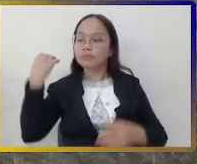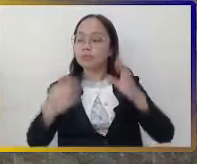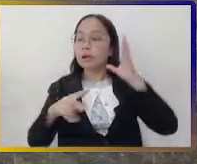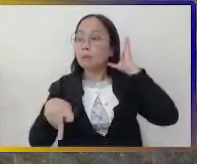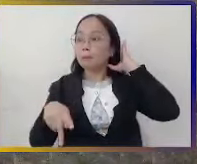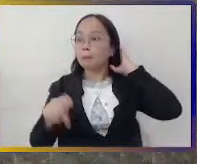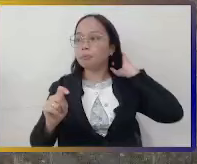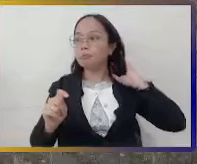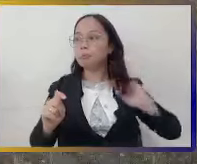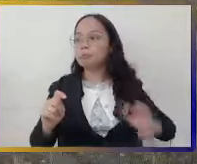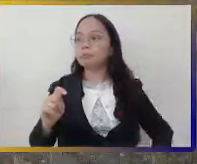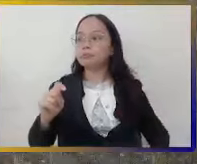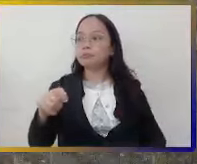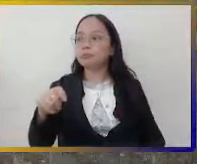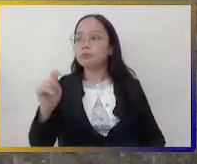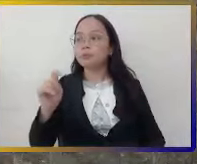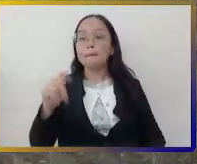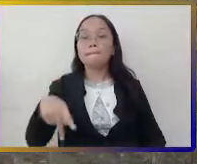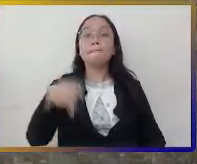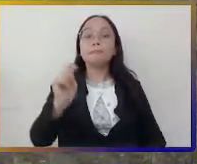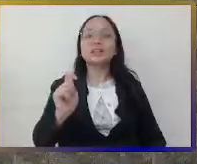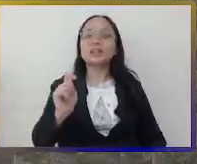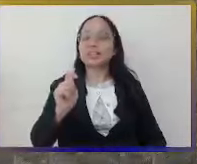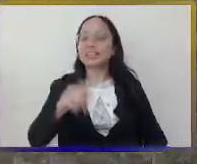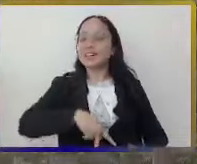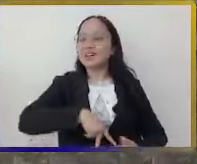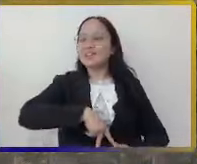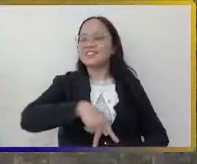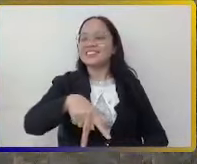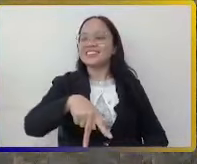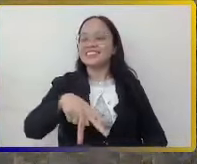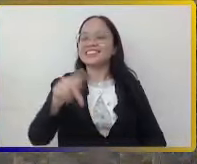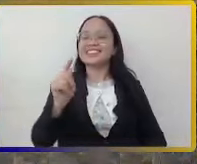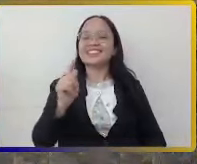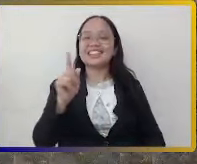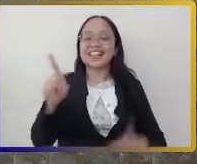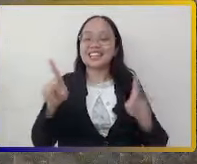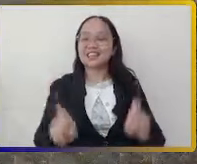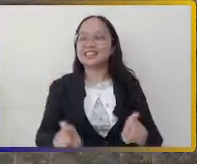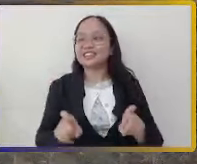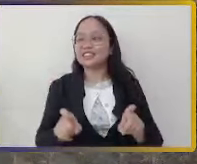Pregnancy test. Yeah, pregnancy test. Pasensya na po kayo, hindi ko nakaranas niyan eh. But,